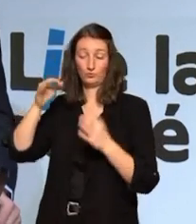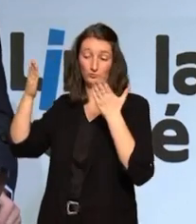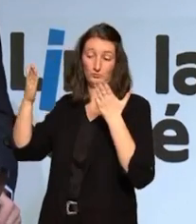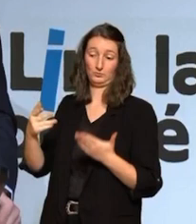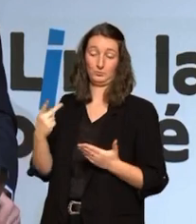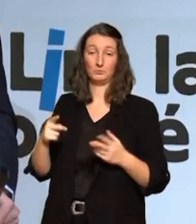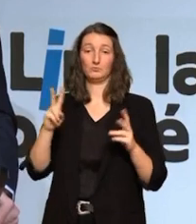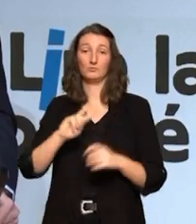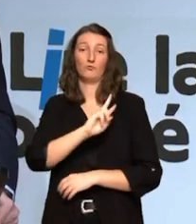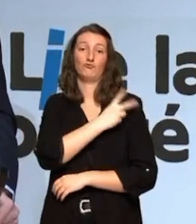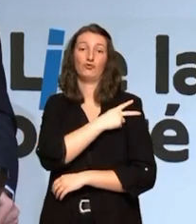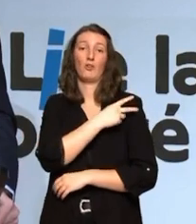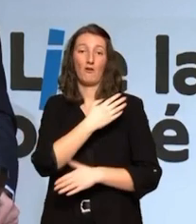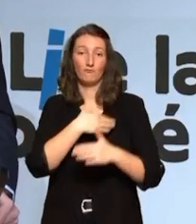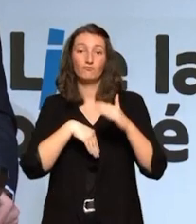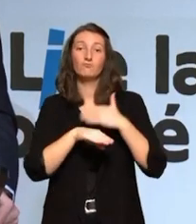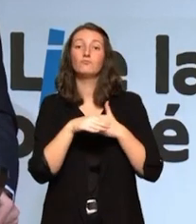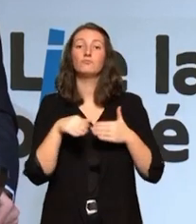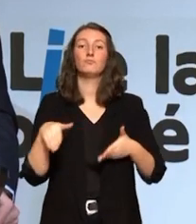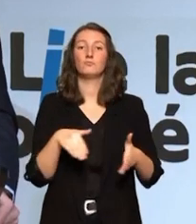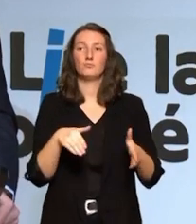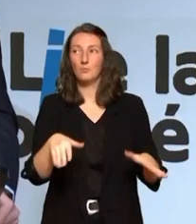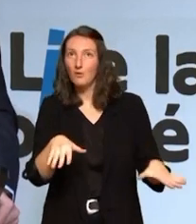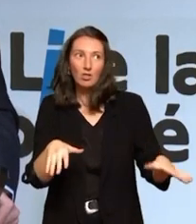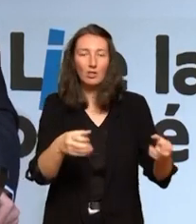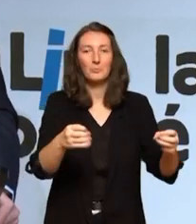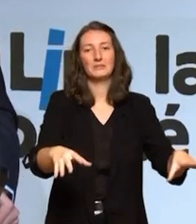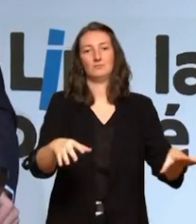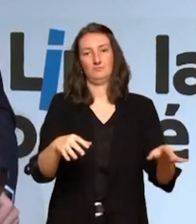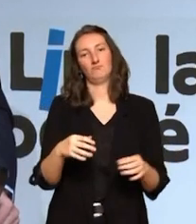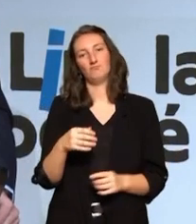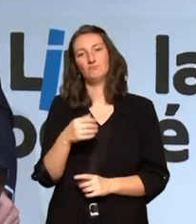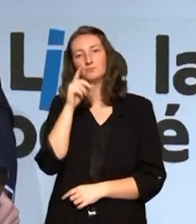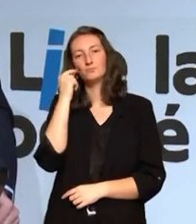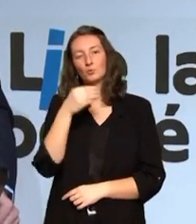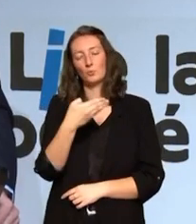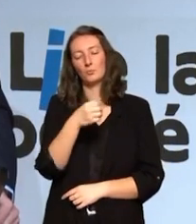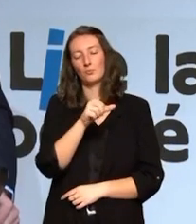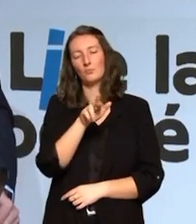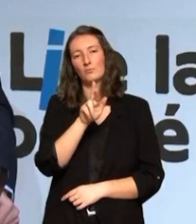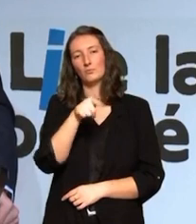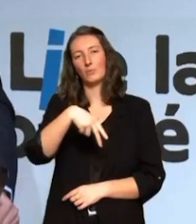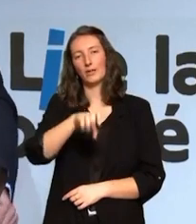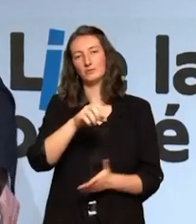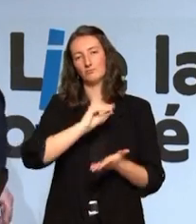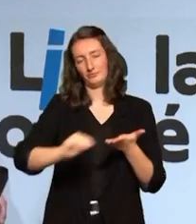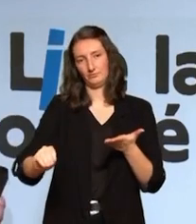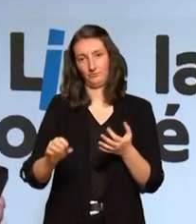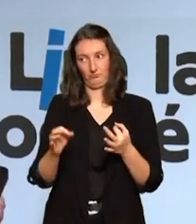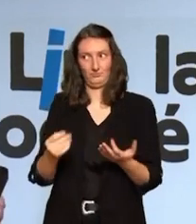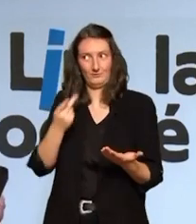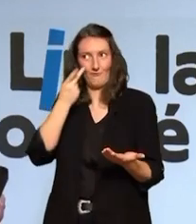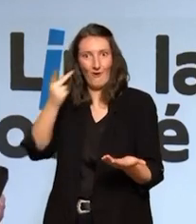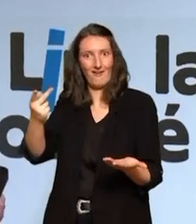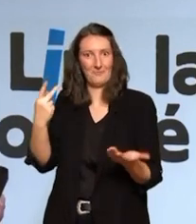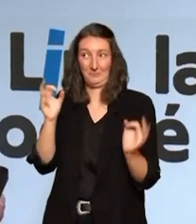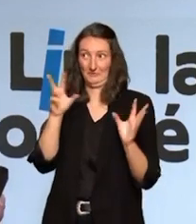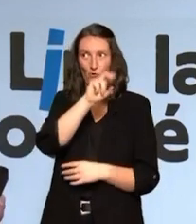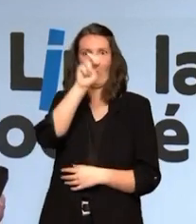labyrinthe » de Gabriel Garcia Marquez. Et vous verrez quel voyage vous ferez. Si vous voulez savoir ce que c'était que d'embarquer